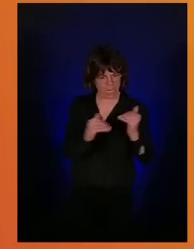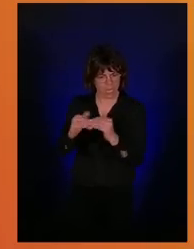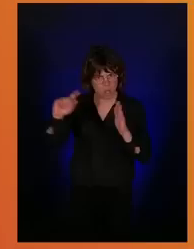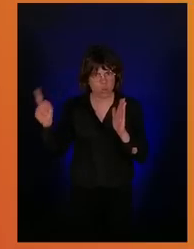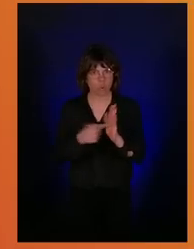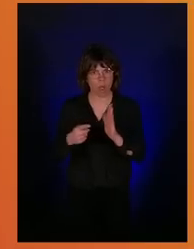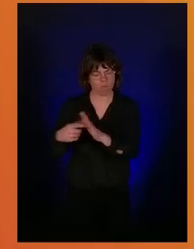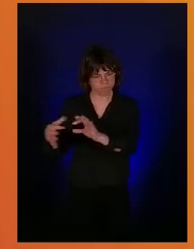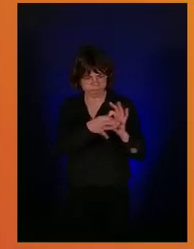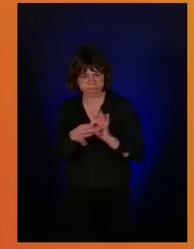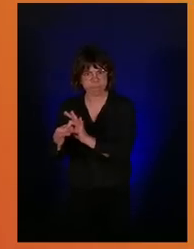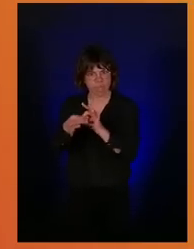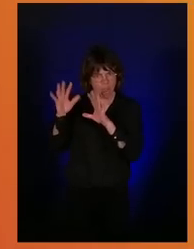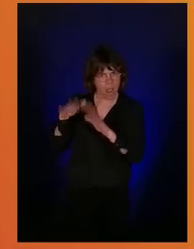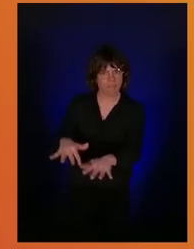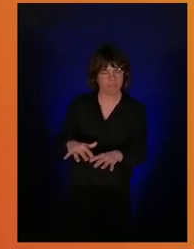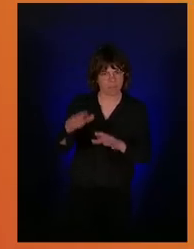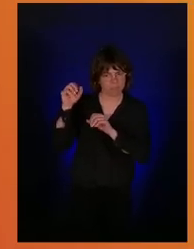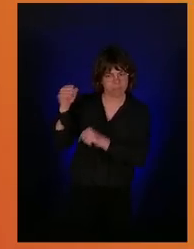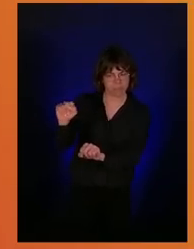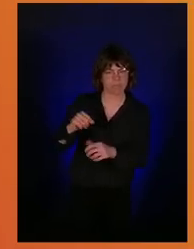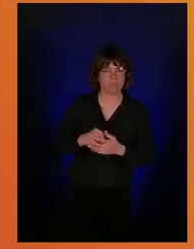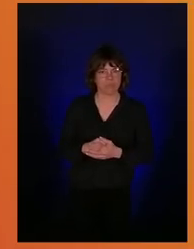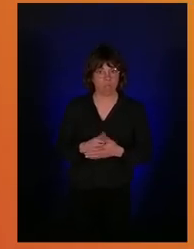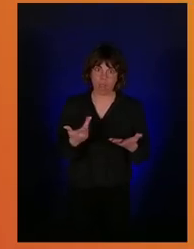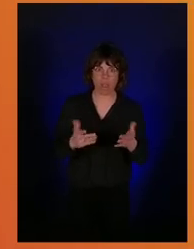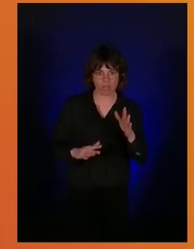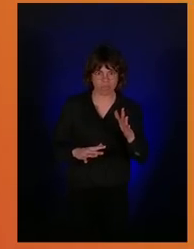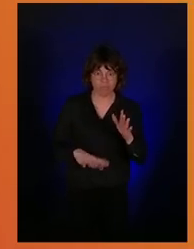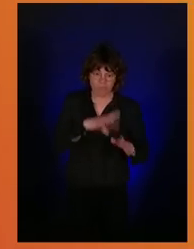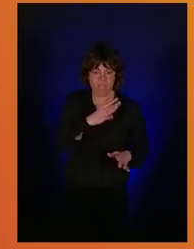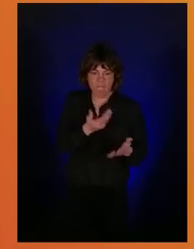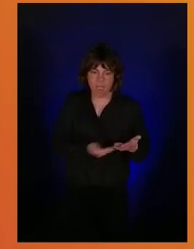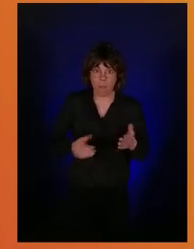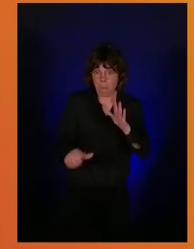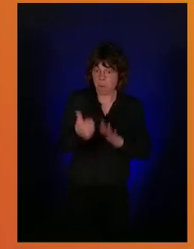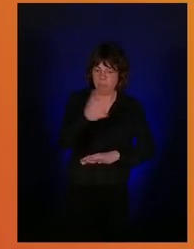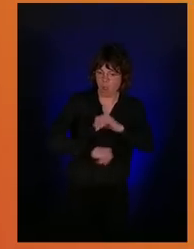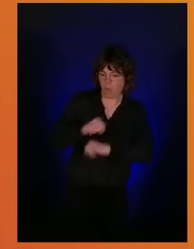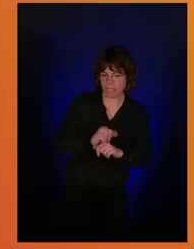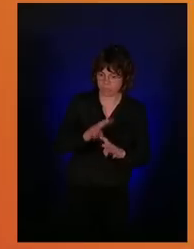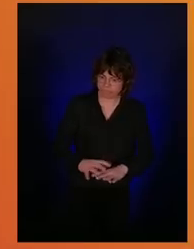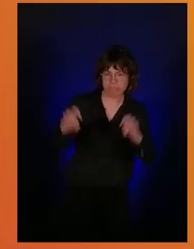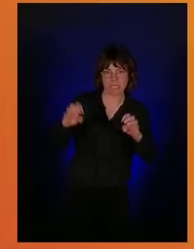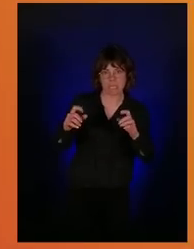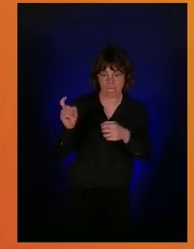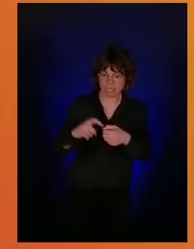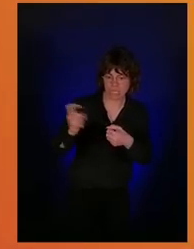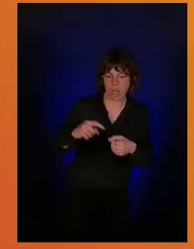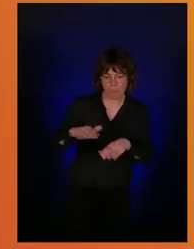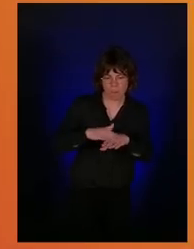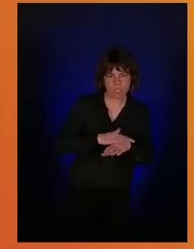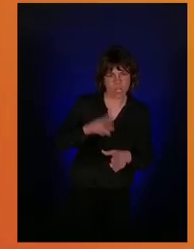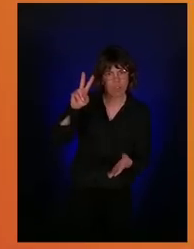grève féministe, et nous nous honorons d'avoir pu, comme première organisation syndicale et politique, voter